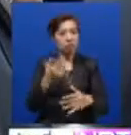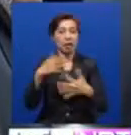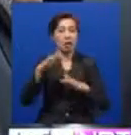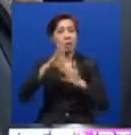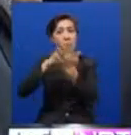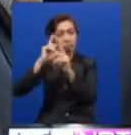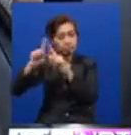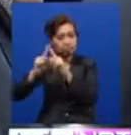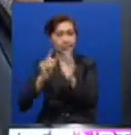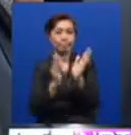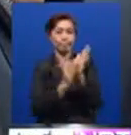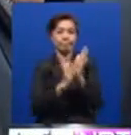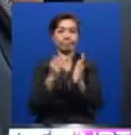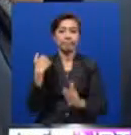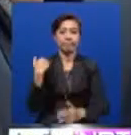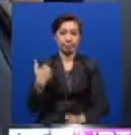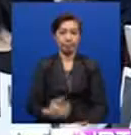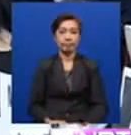ประเทศ